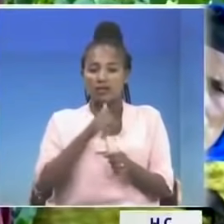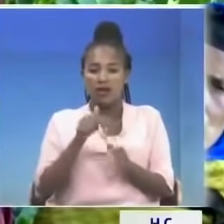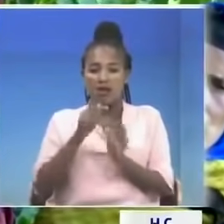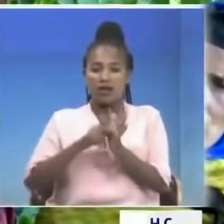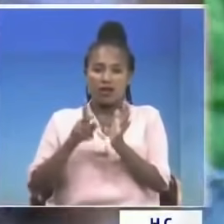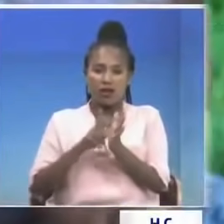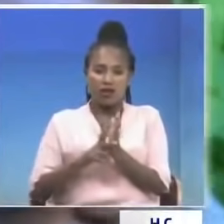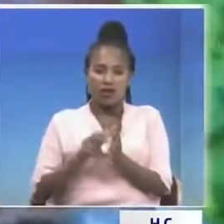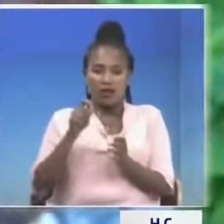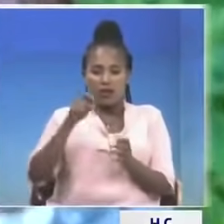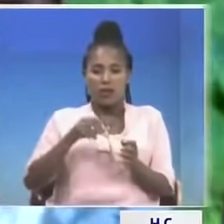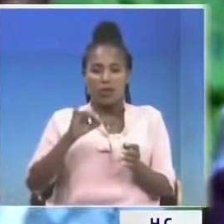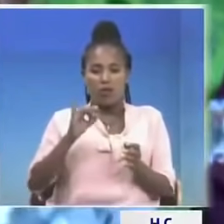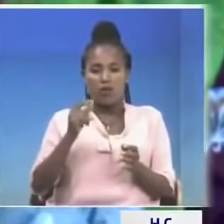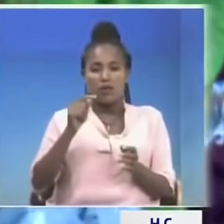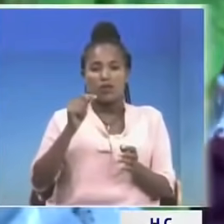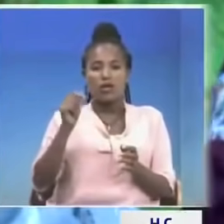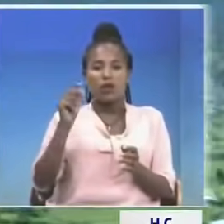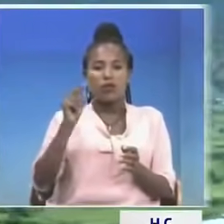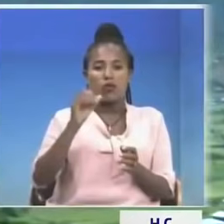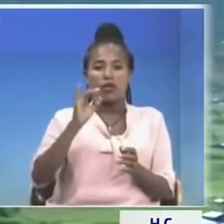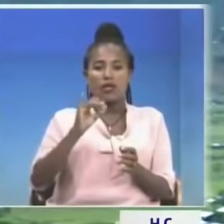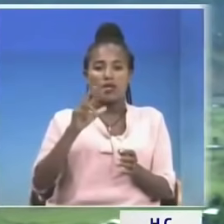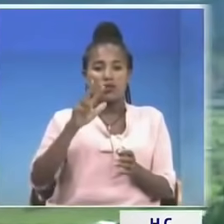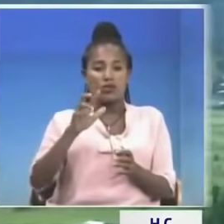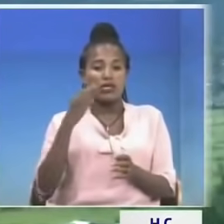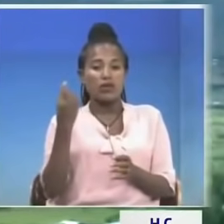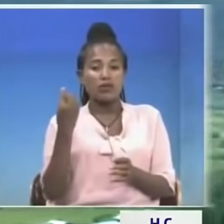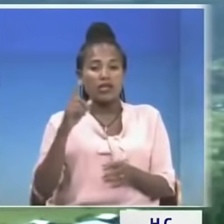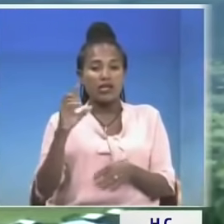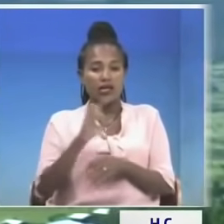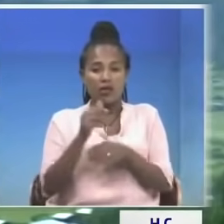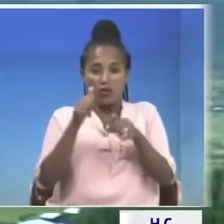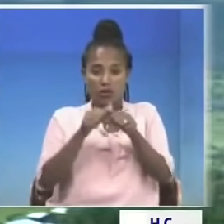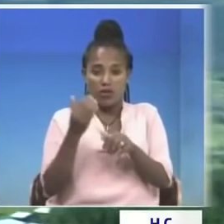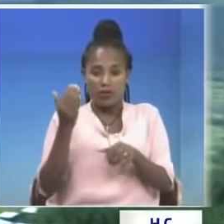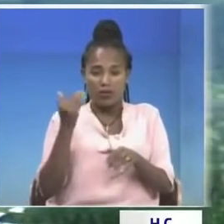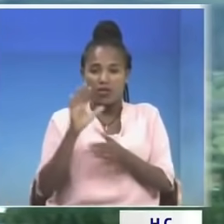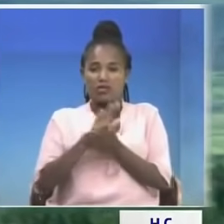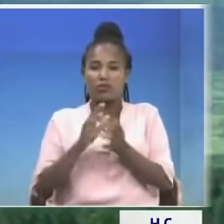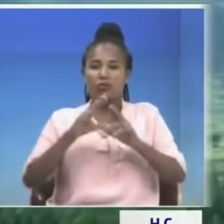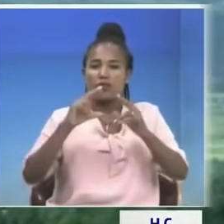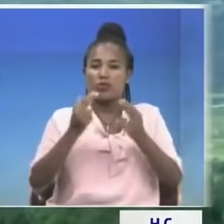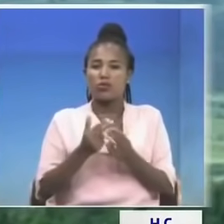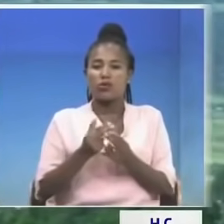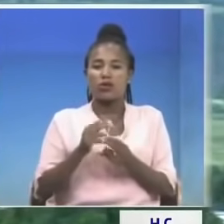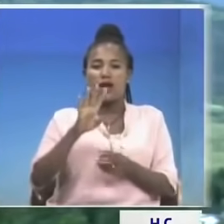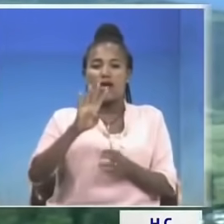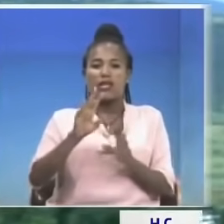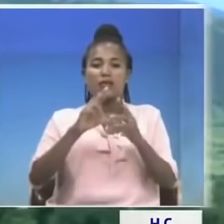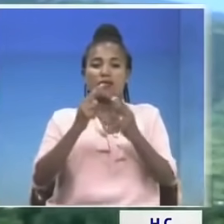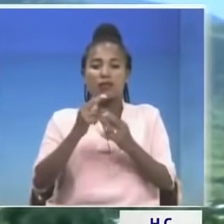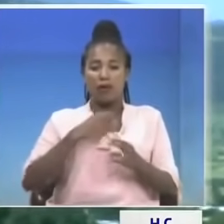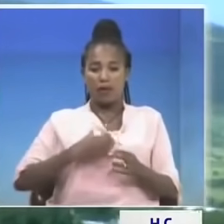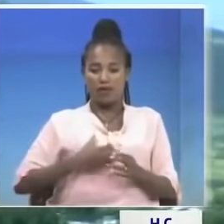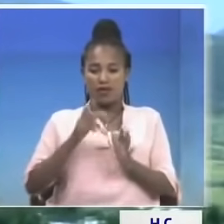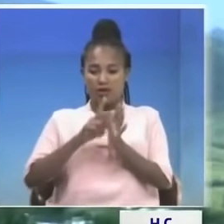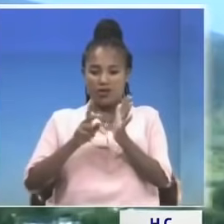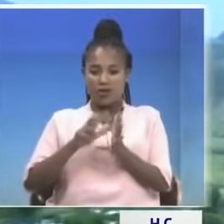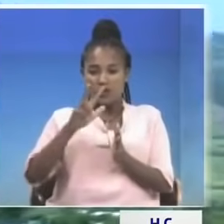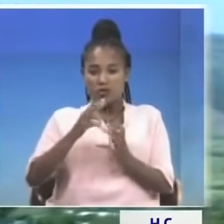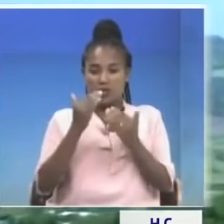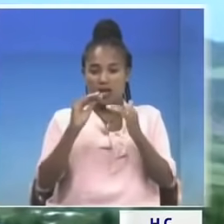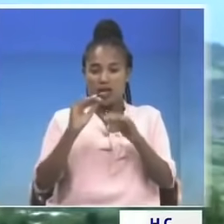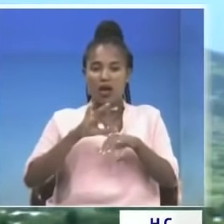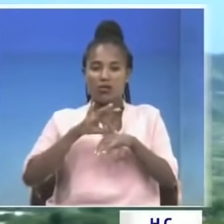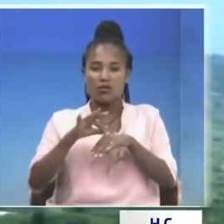ገድሏል። በደቡብ ወሎ ዞን ተውለደሬ ወረዳ 3 ቀበሌዎችም ለአንድ ቀን ቆይቶ የነበረው የሽብር ቡድኑ 4 የአንድ ቤተሰብ አባላትን ገድሎ 3 ያህል